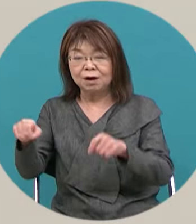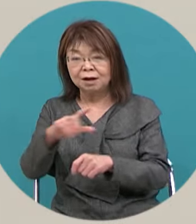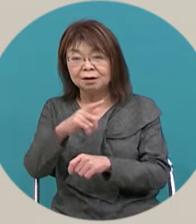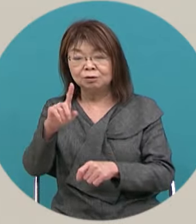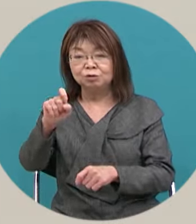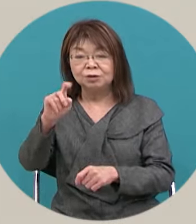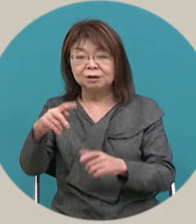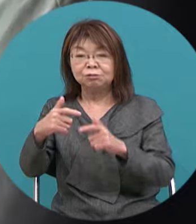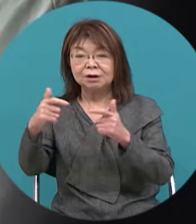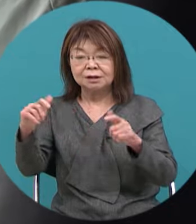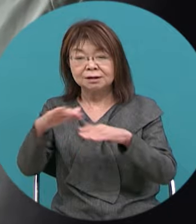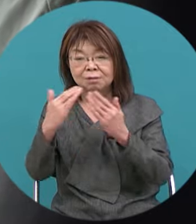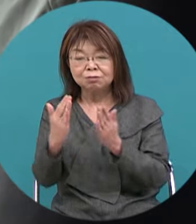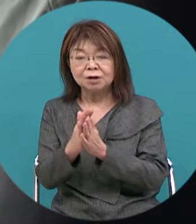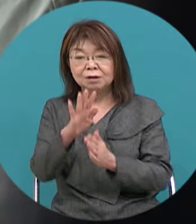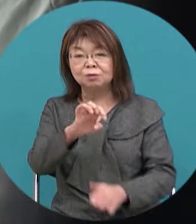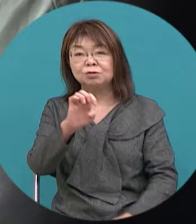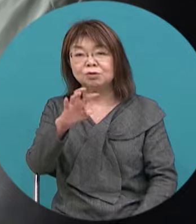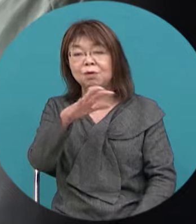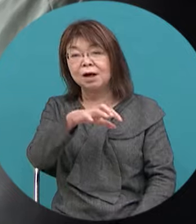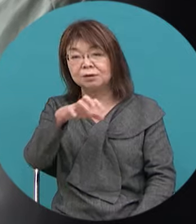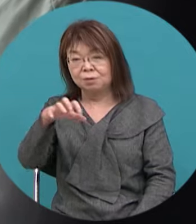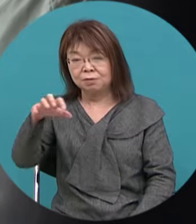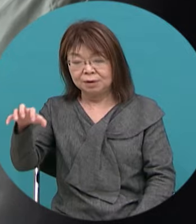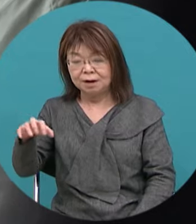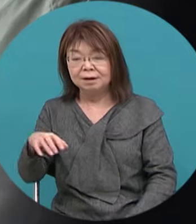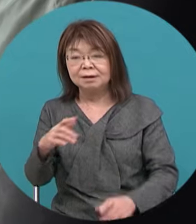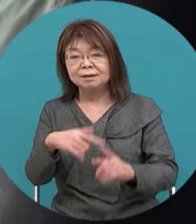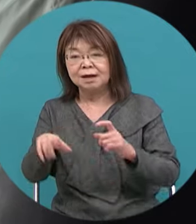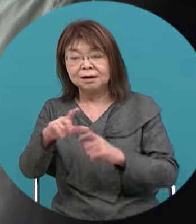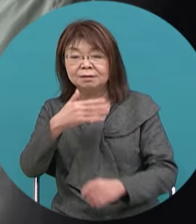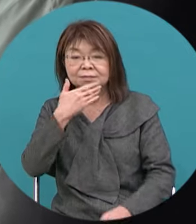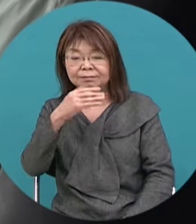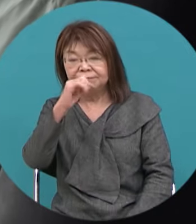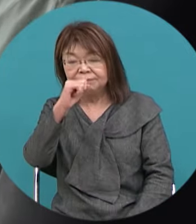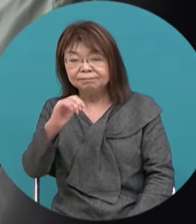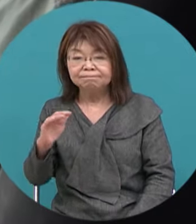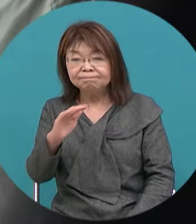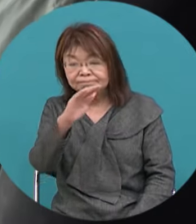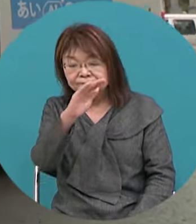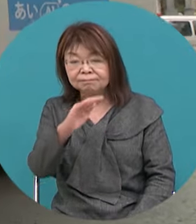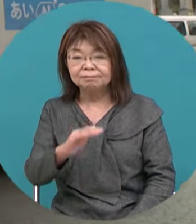44箇所とし、さらなる利便性の向上を図ります。